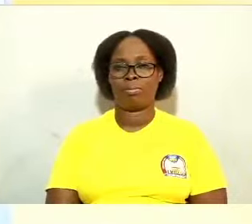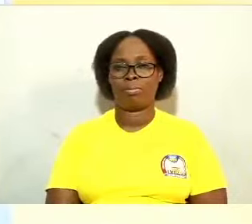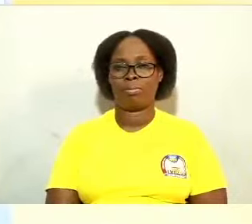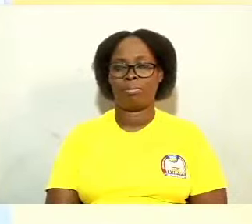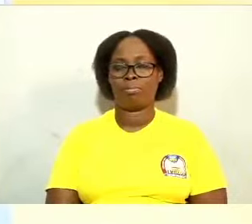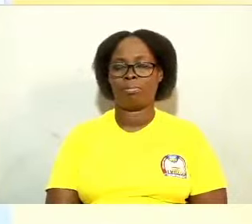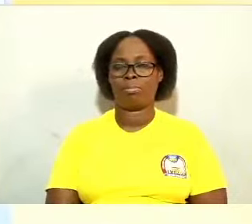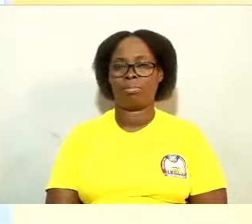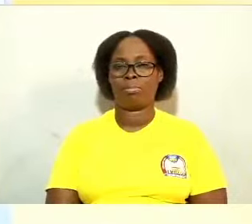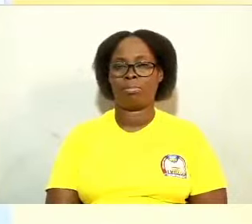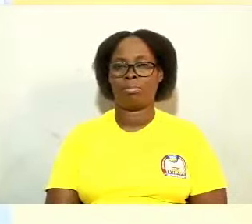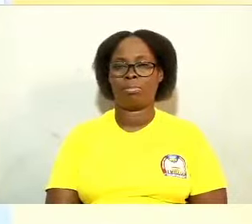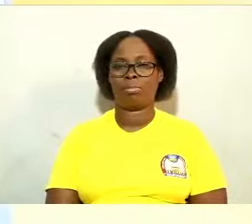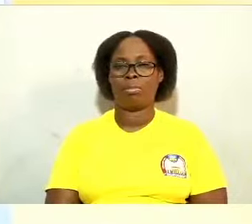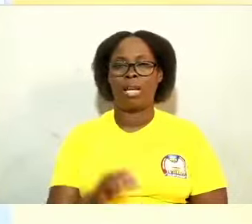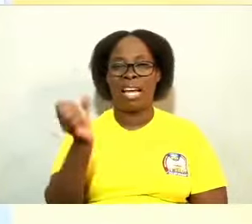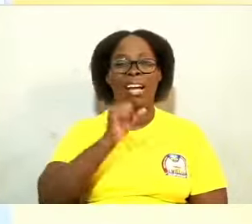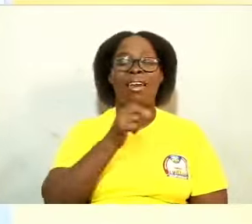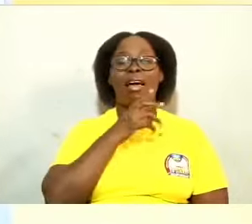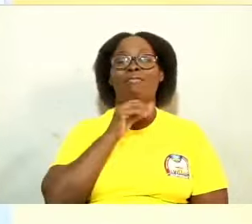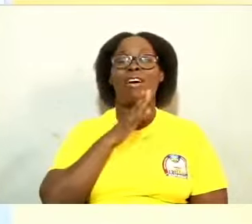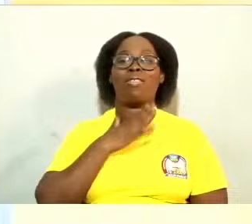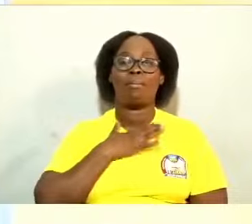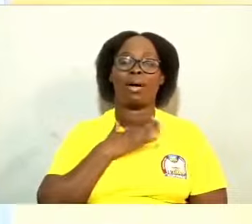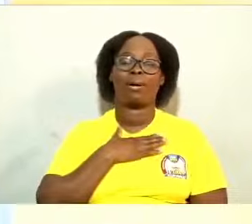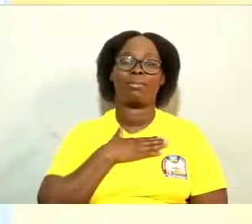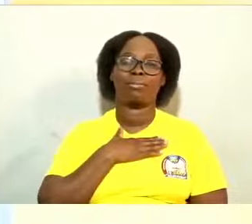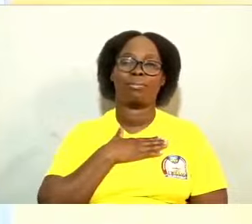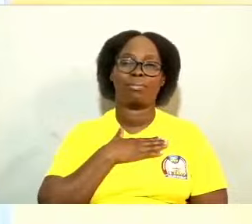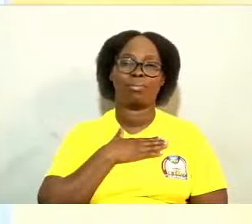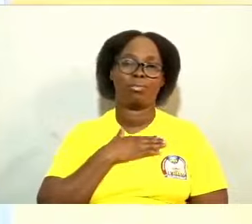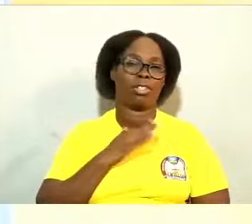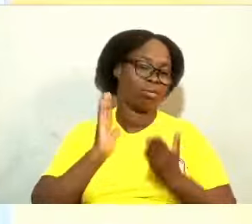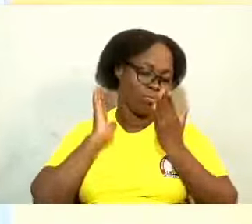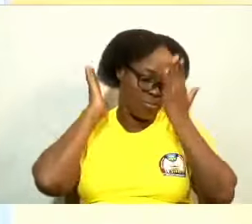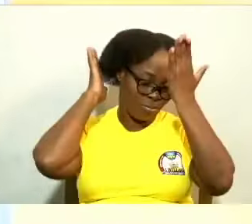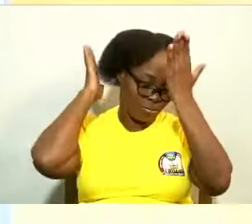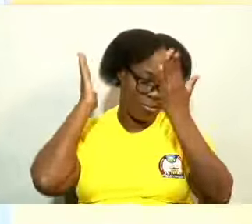Na babu yangu alikuwa Katikista.